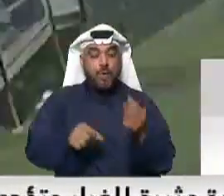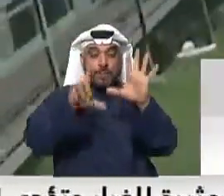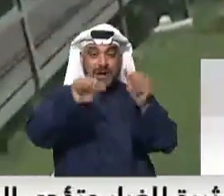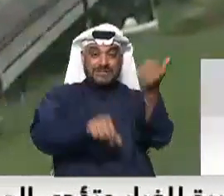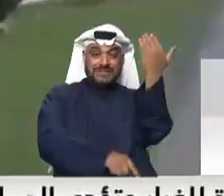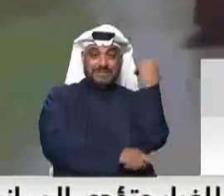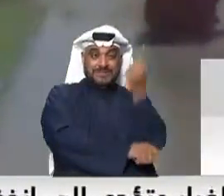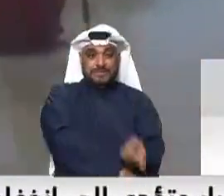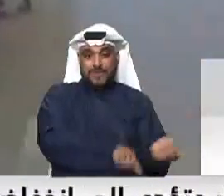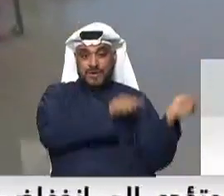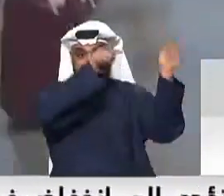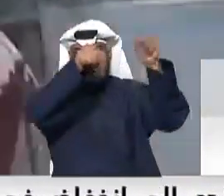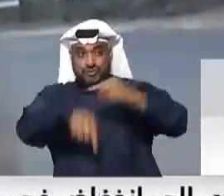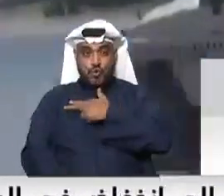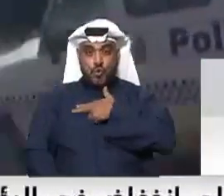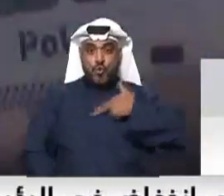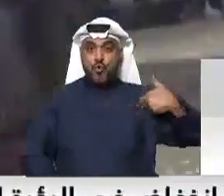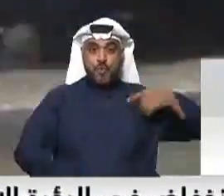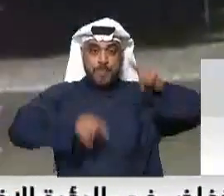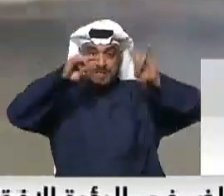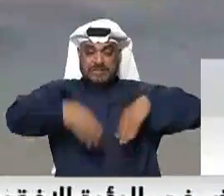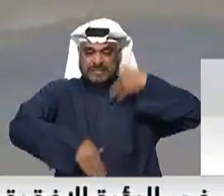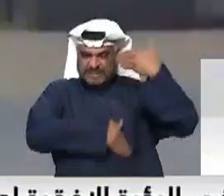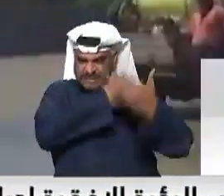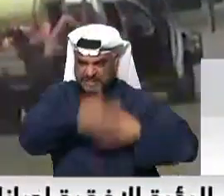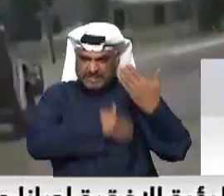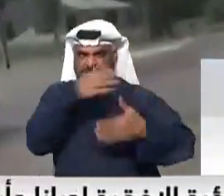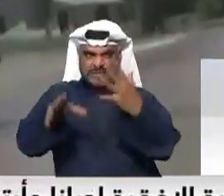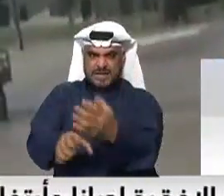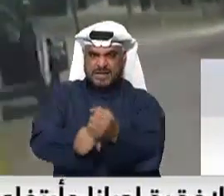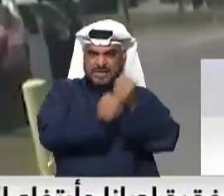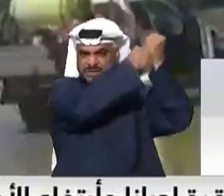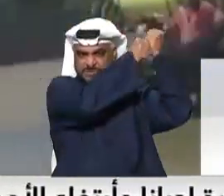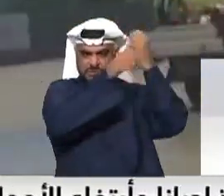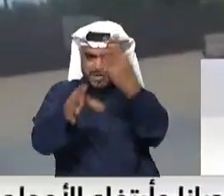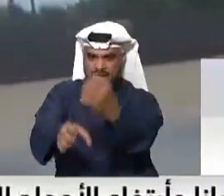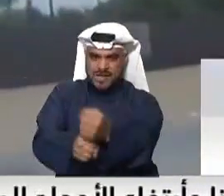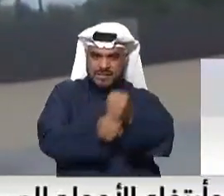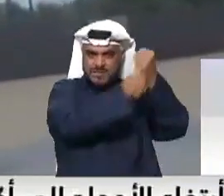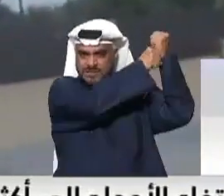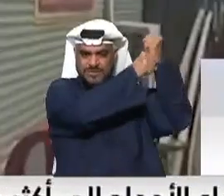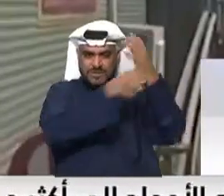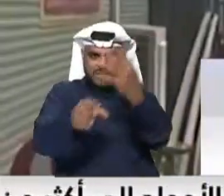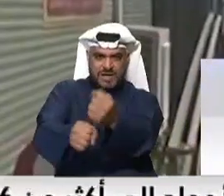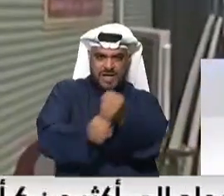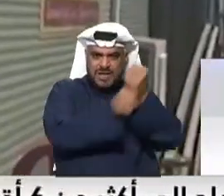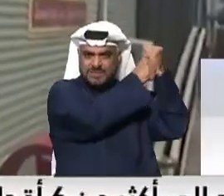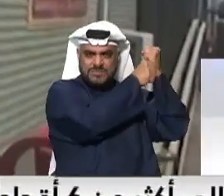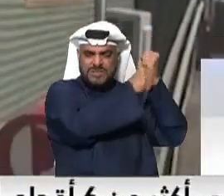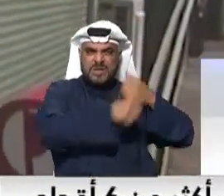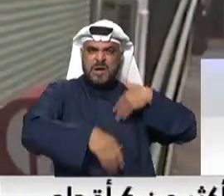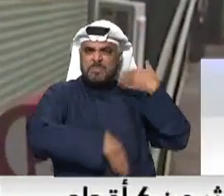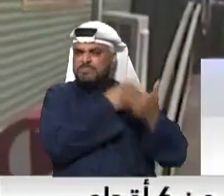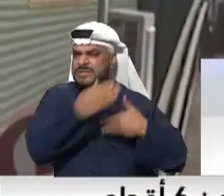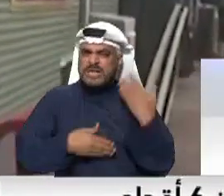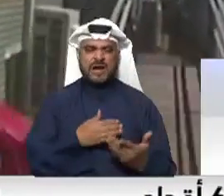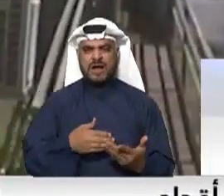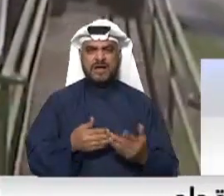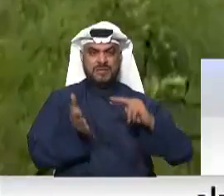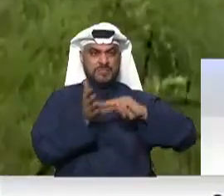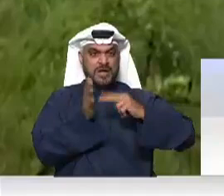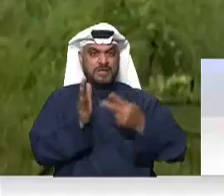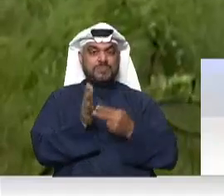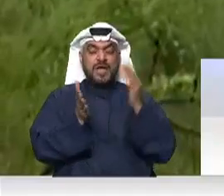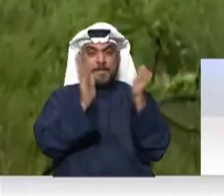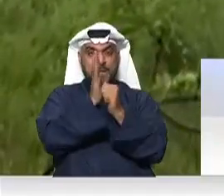فيما تواصل السلطات الاستراليه عمليه الانقاذ خاصه وان هنالك بلدات تم